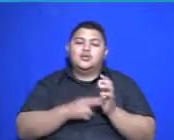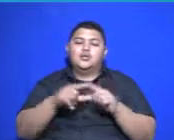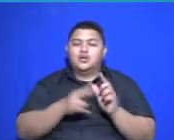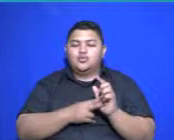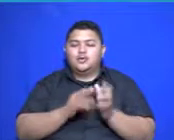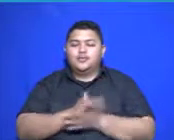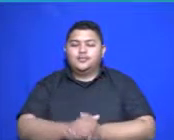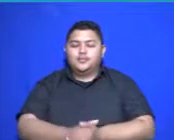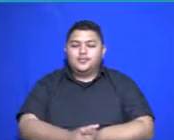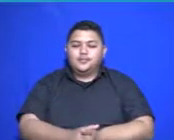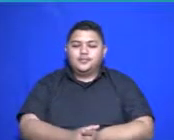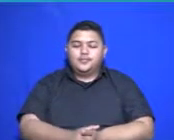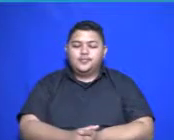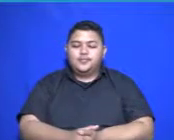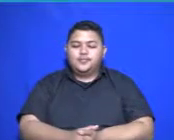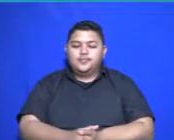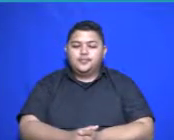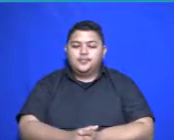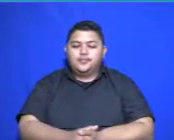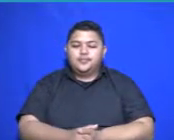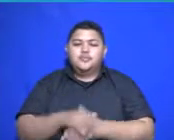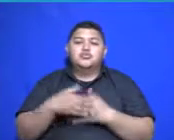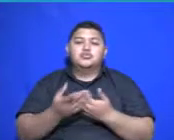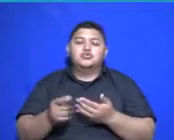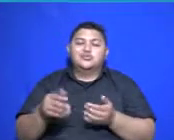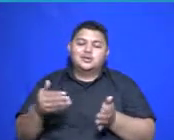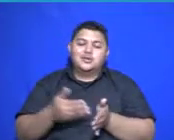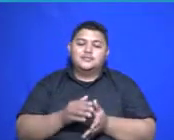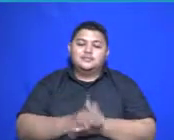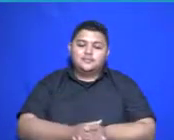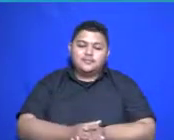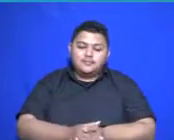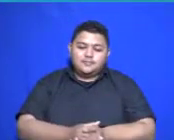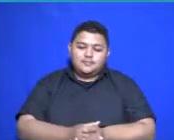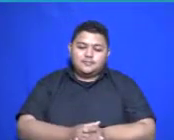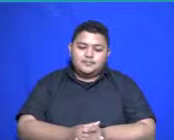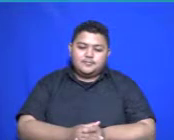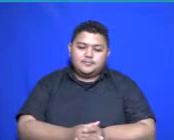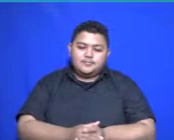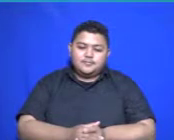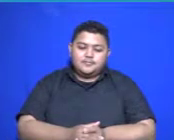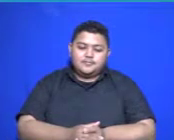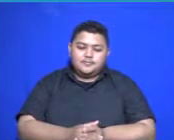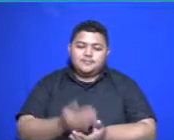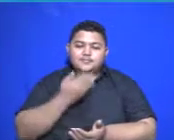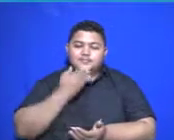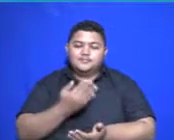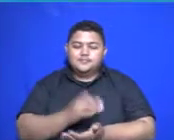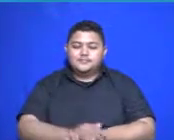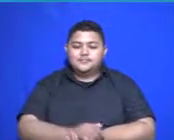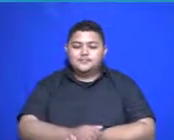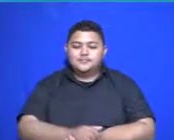masih dimintakan agunan. Mungkin itu secara singkat bisa saya sampaikan. Ya, cukup ya Mas